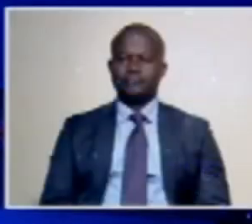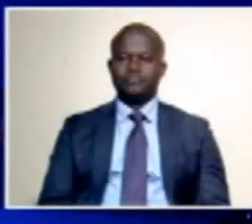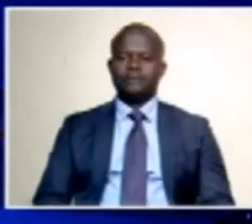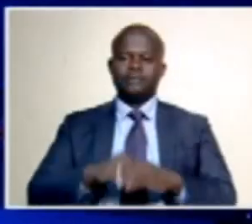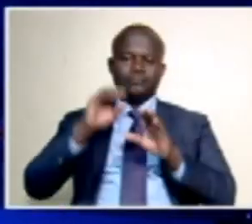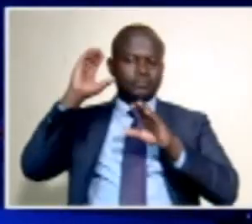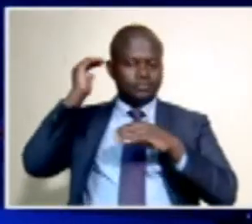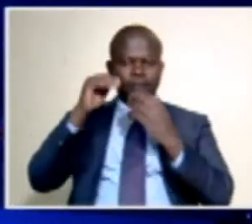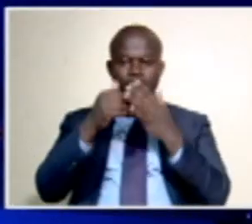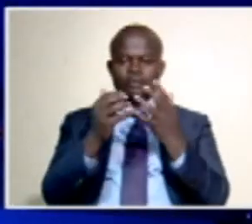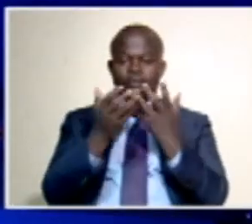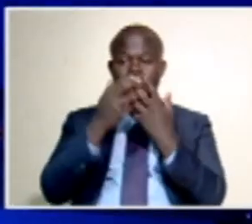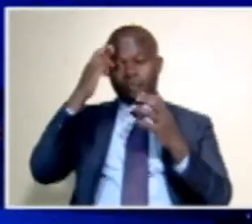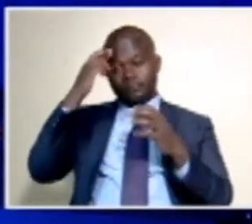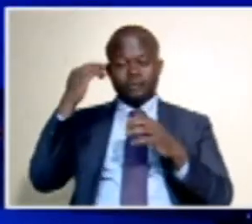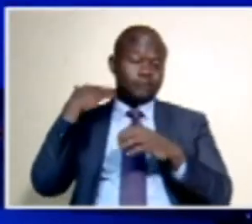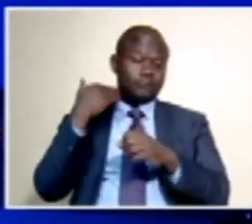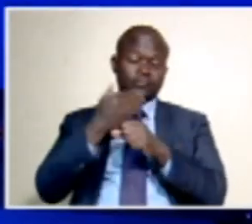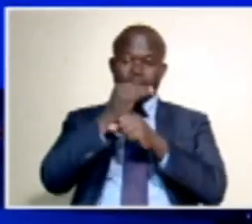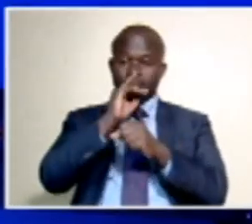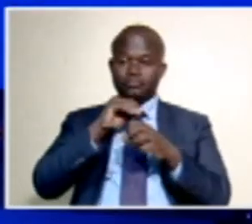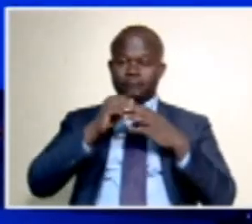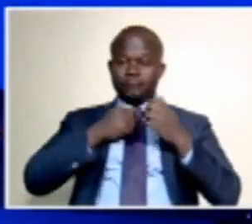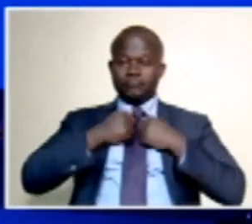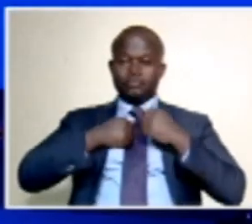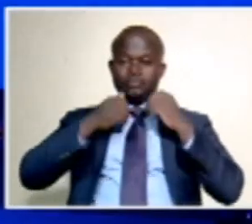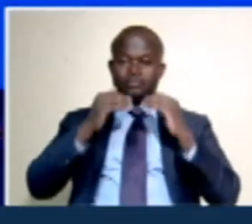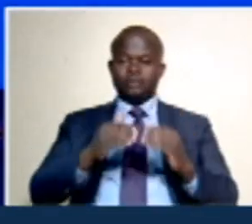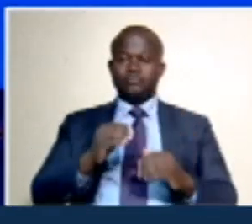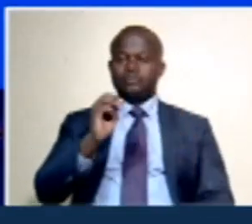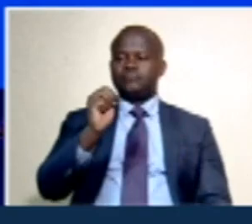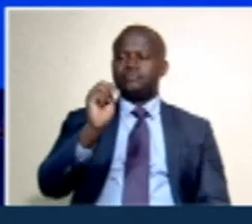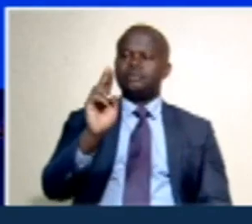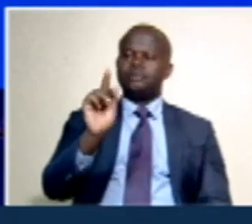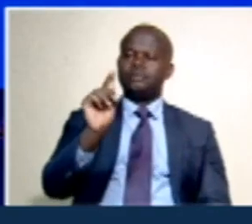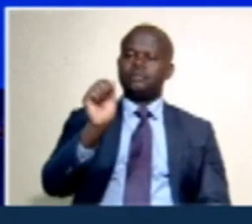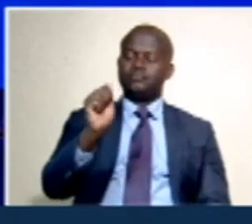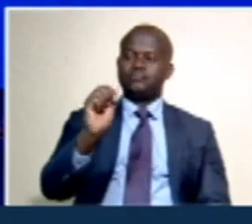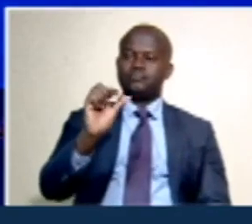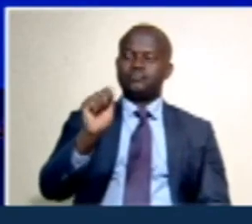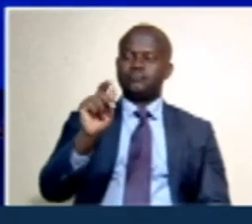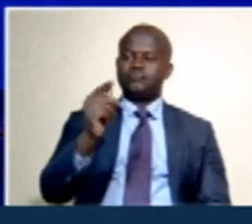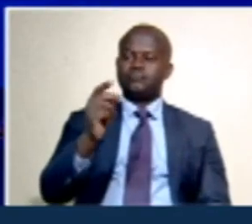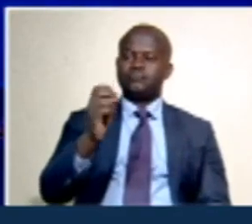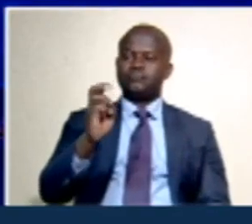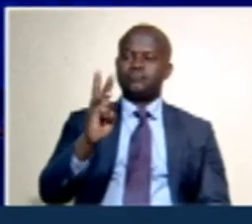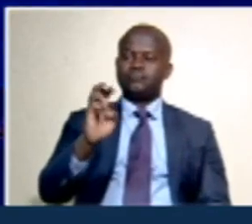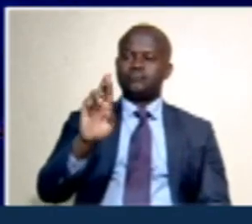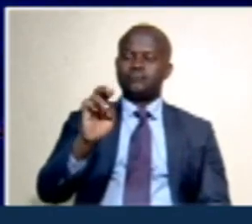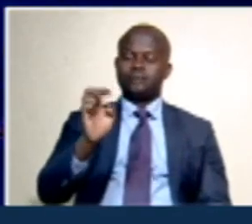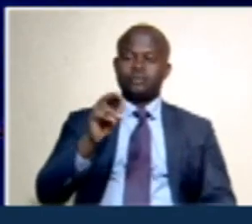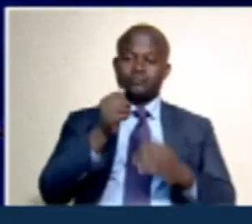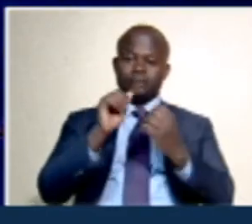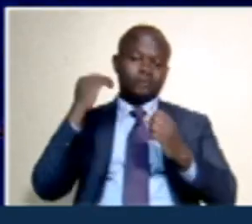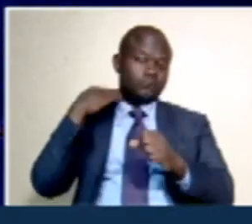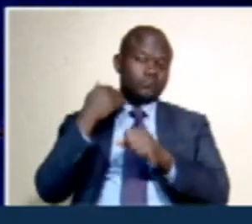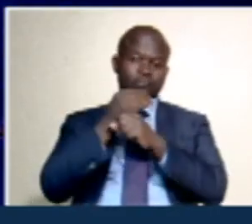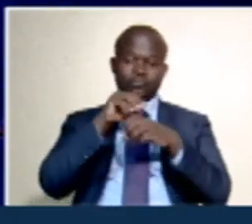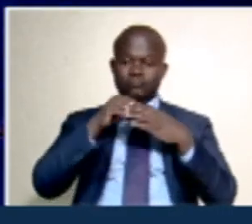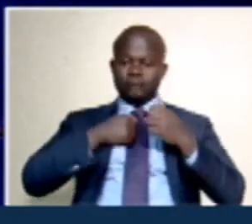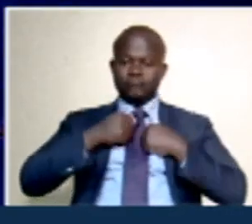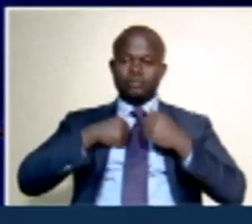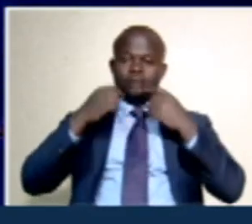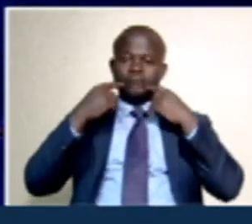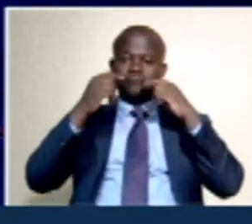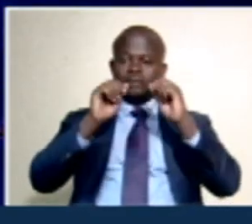makuru ajyanye no kwibuka jenoside yakorewe abatutsi mu Rwanda mu Kagakwerere Marte warokotse jenoside yakorewe abatutsi mu Rwanda avuga